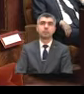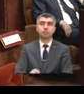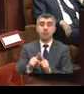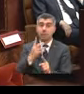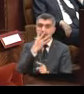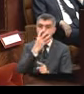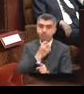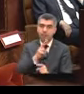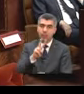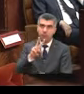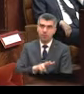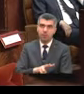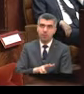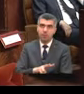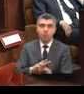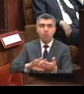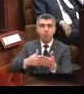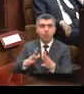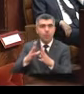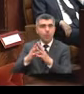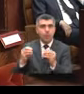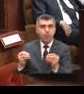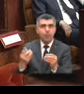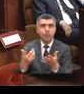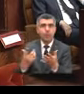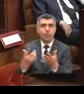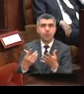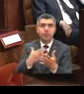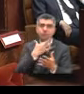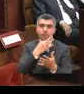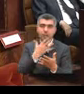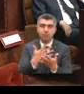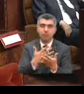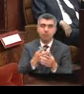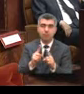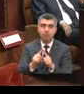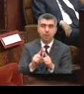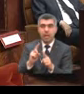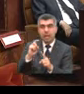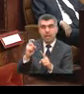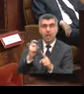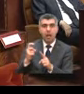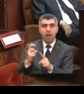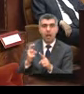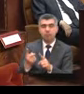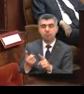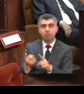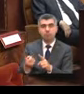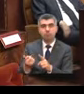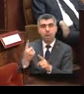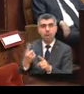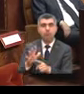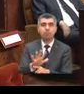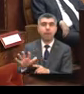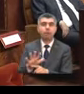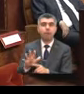أن هاد الناس لقاو فراغ ولقاو تساهل، كاين اللي كيأجر الابن ديالو 150 درهم في الأيام العادية، وكاين